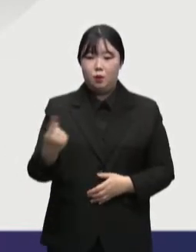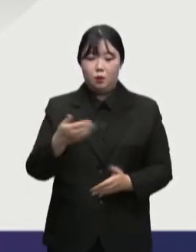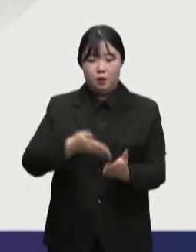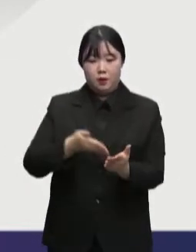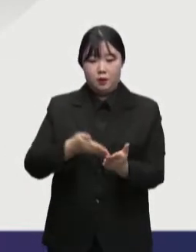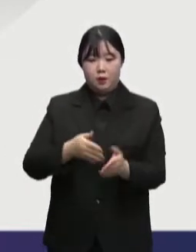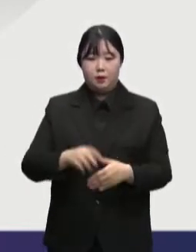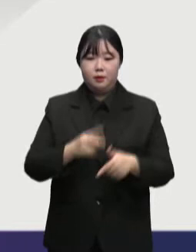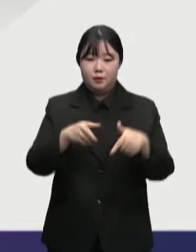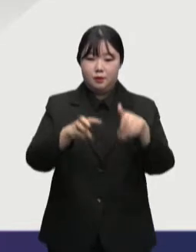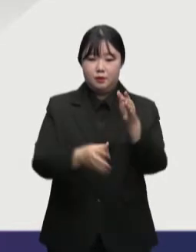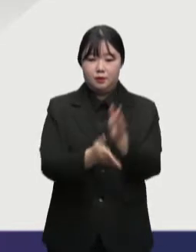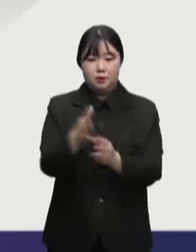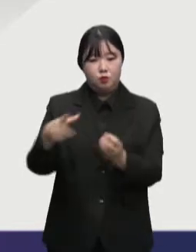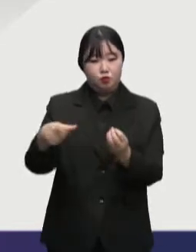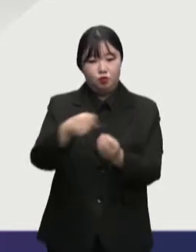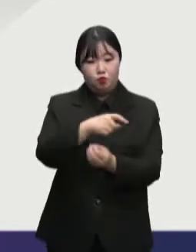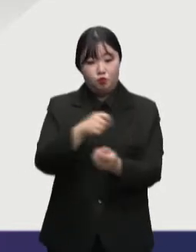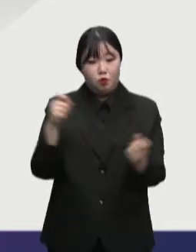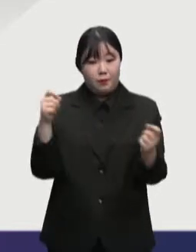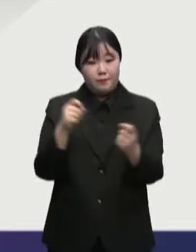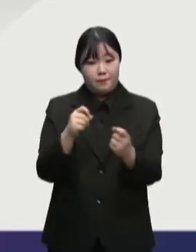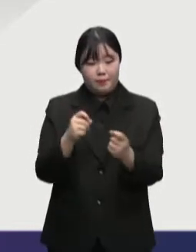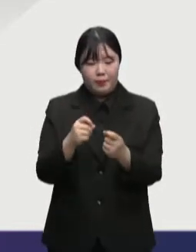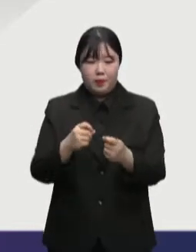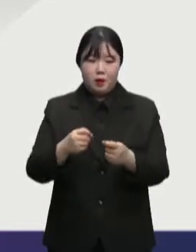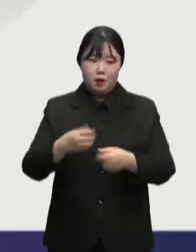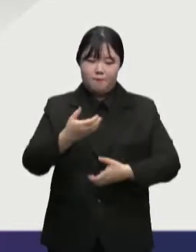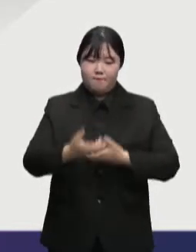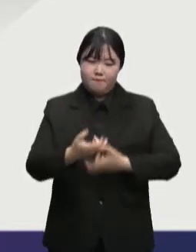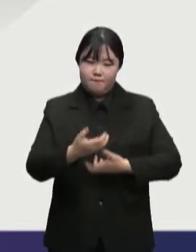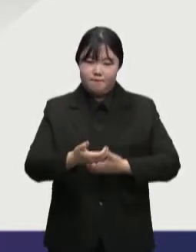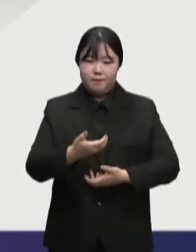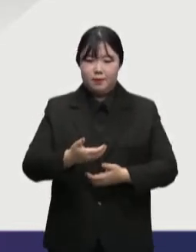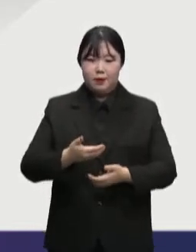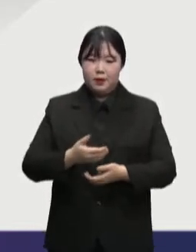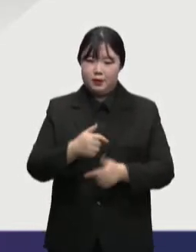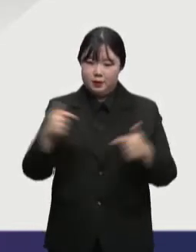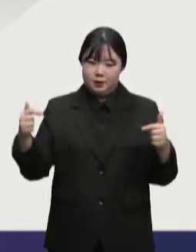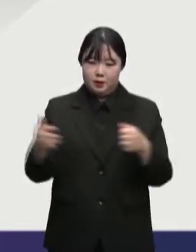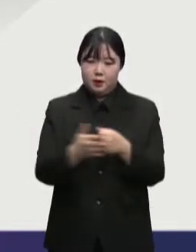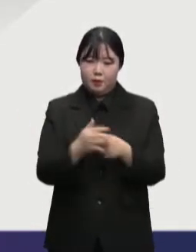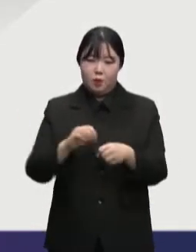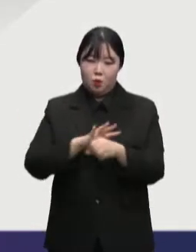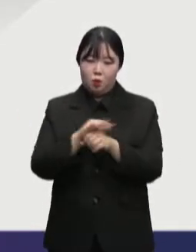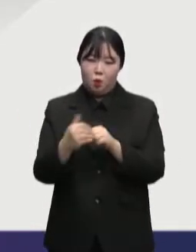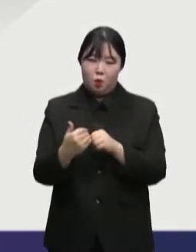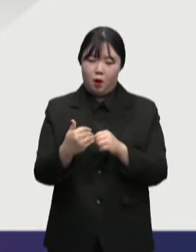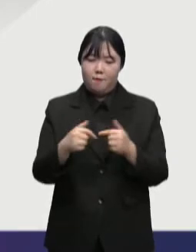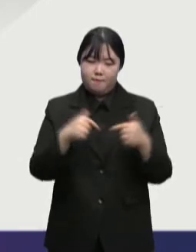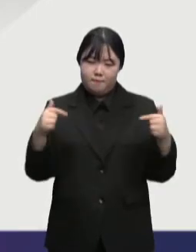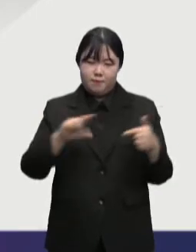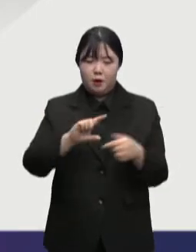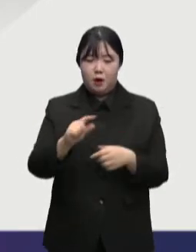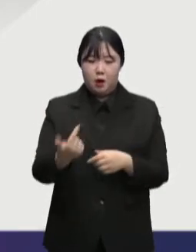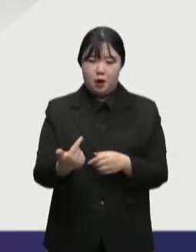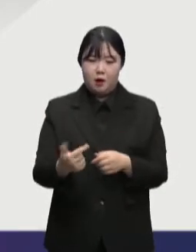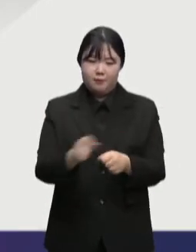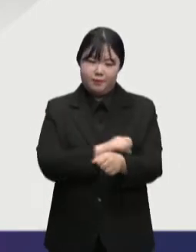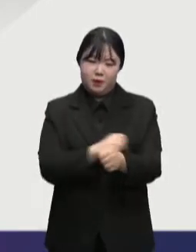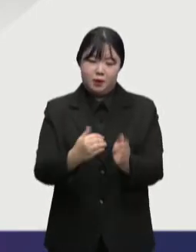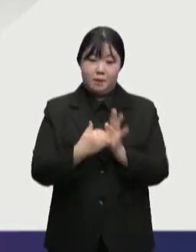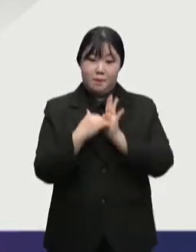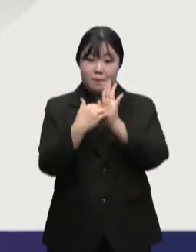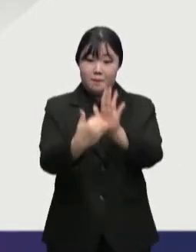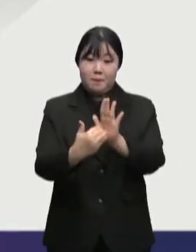기월보는 인천시가 추석 명절 기간 이동량 증가와 가족 모임 등으로 코로나19가 확산하지 않도록 특별 방역